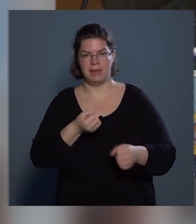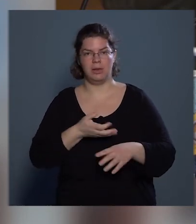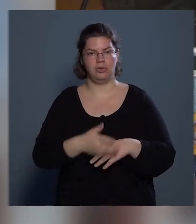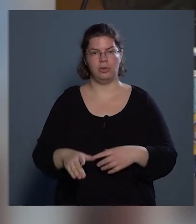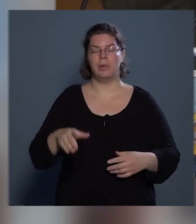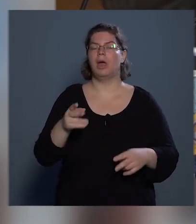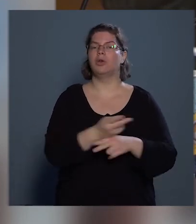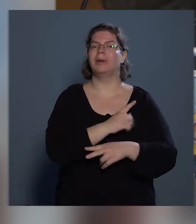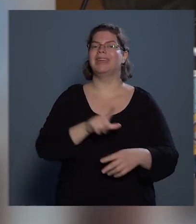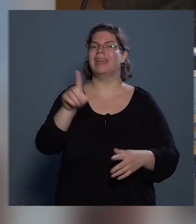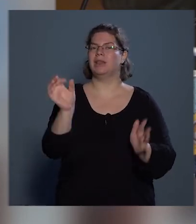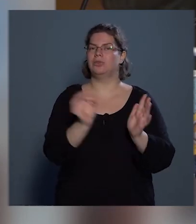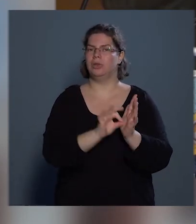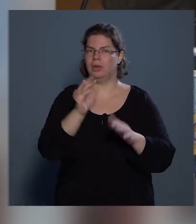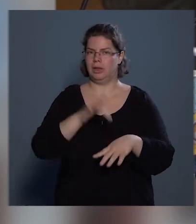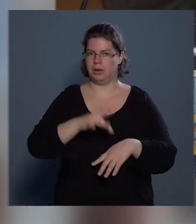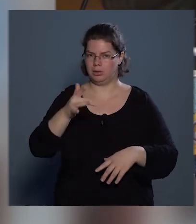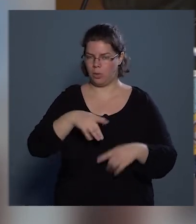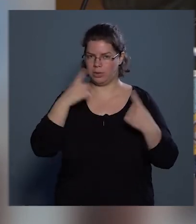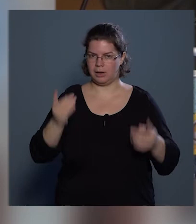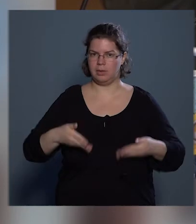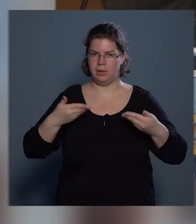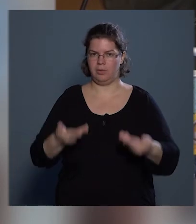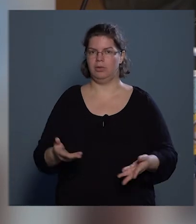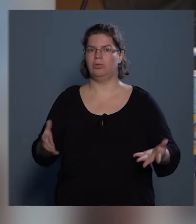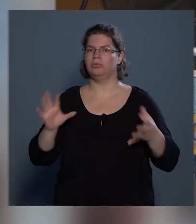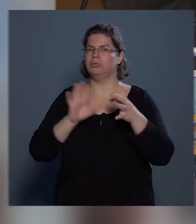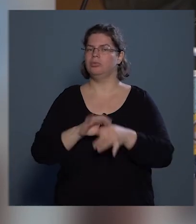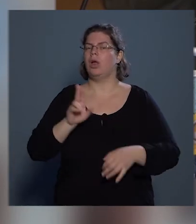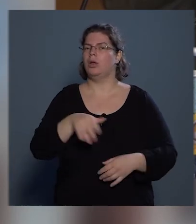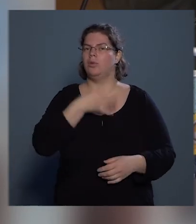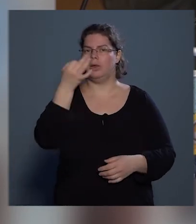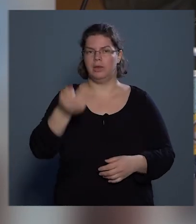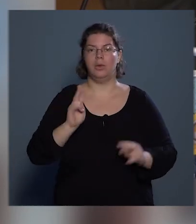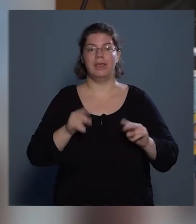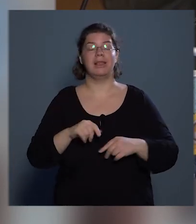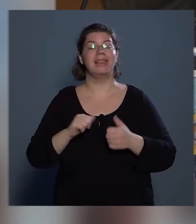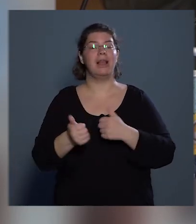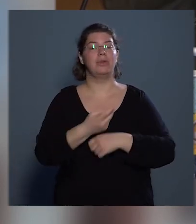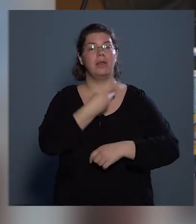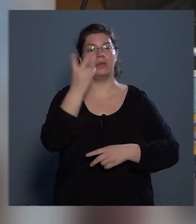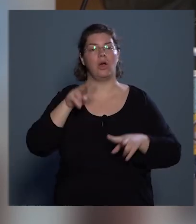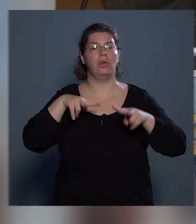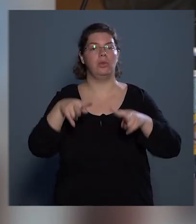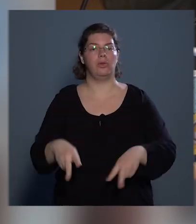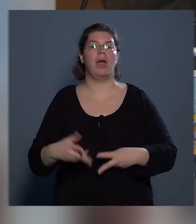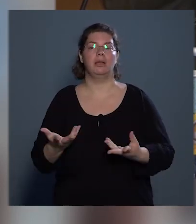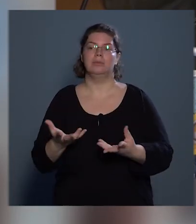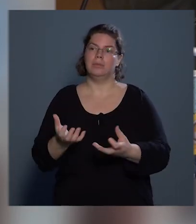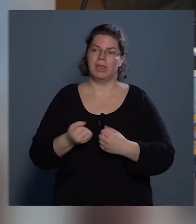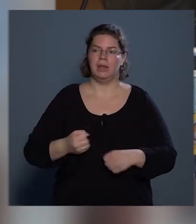érintő határozati javaslatunkról arról volt szó, hogy ez az előzetes szakhatósági hozzájárulások beszerzése érdekében